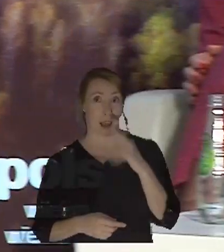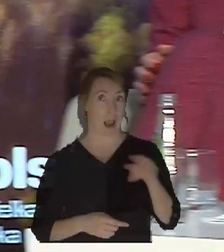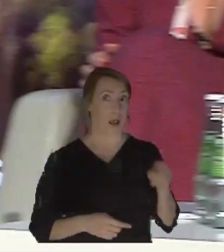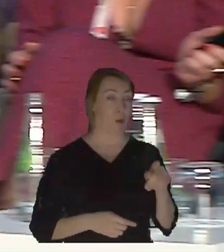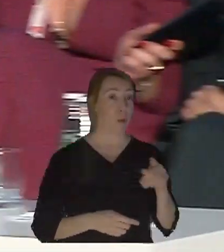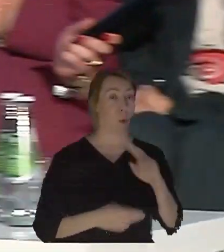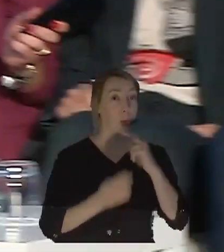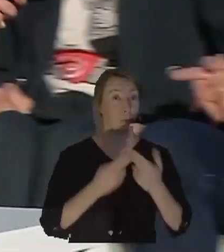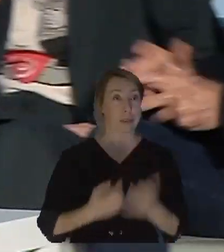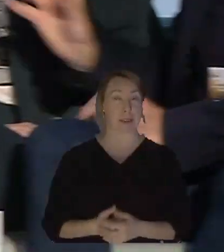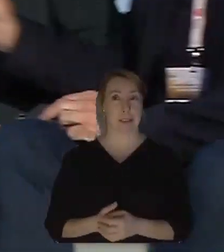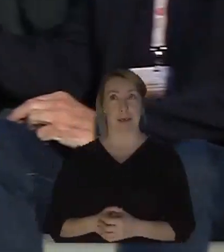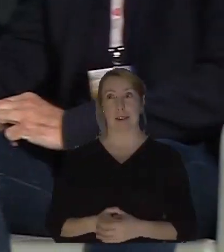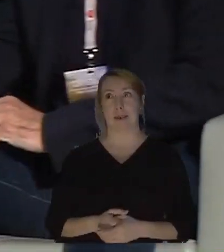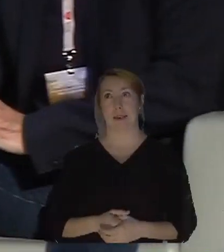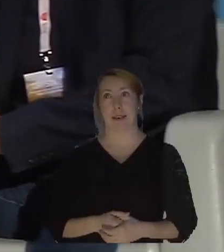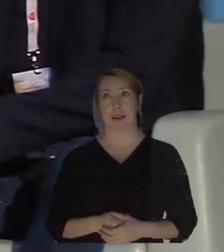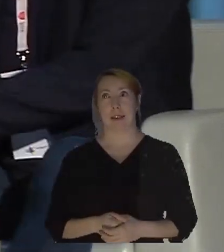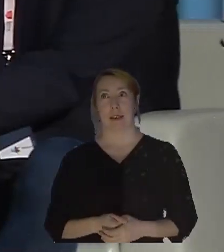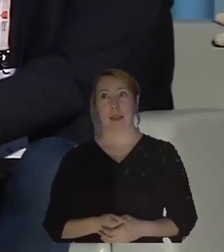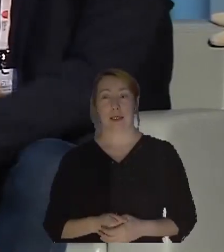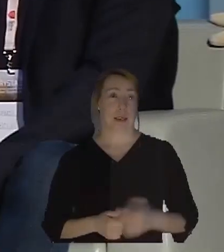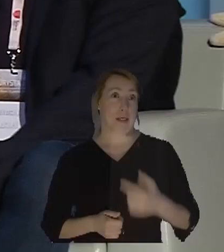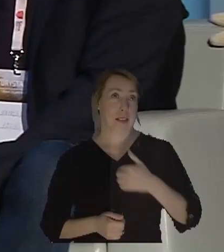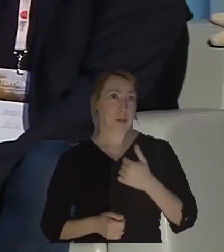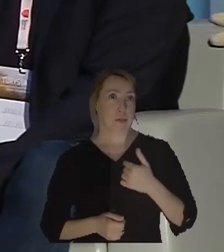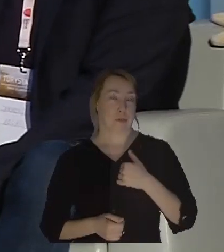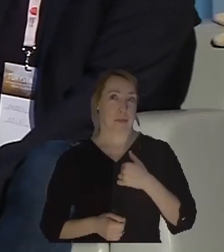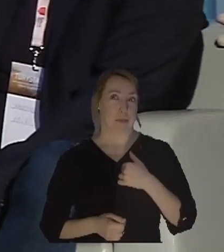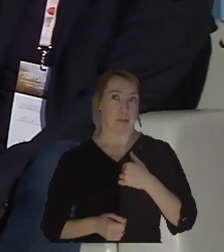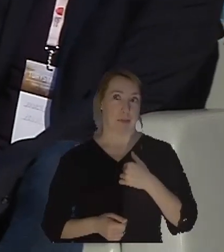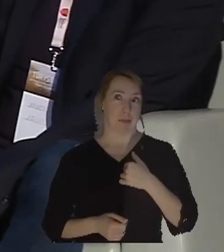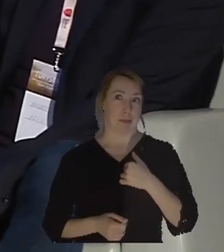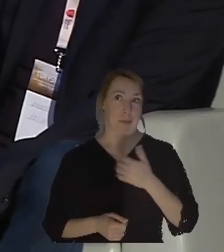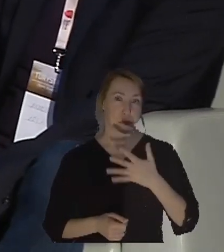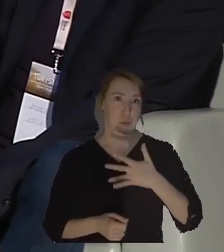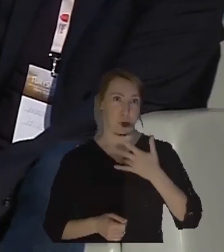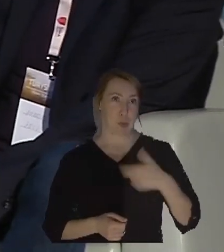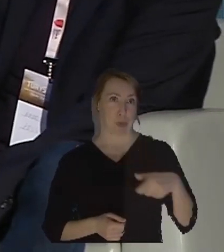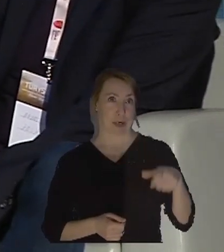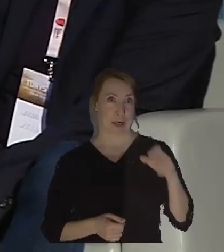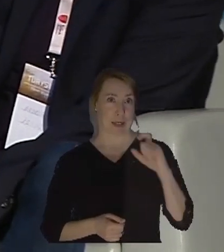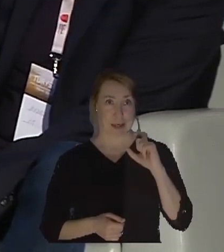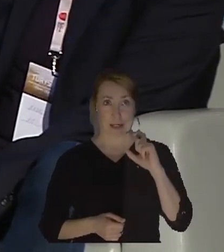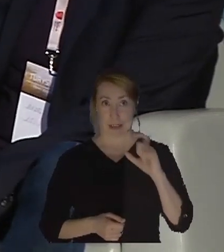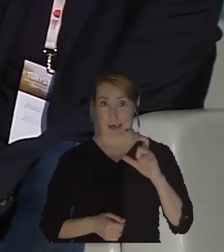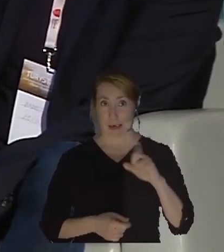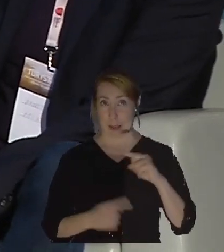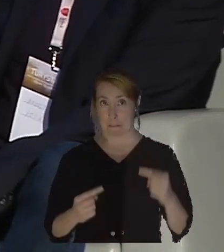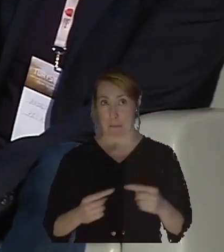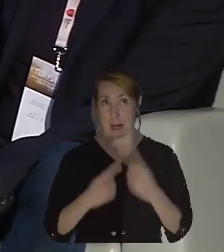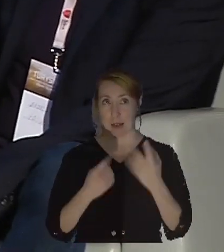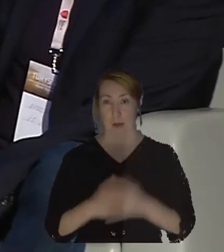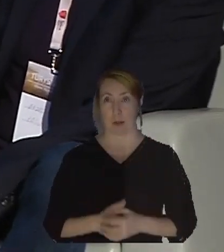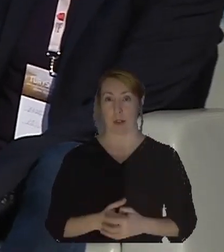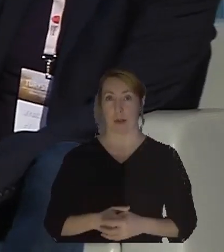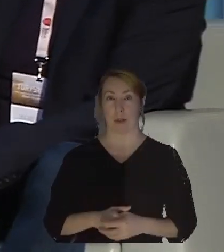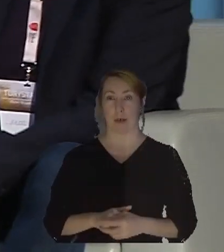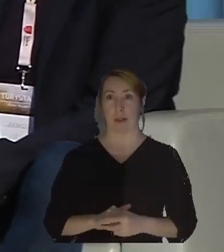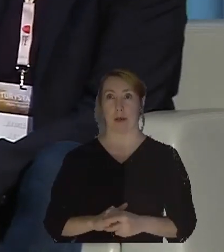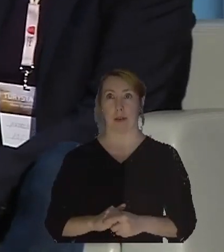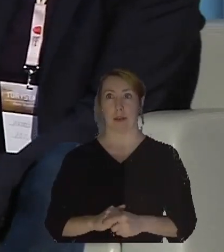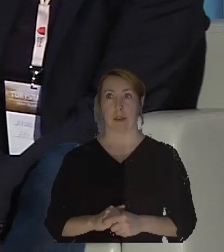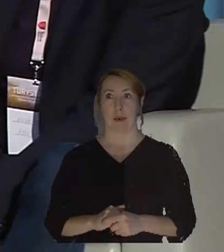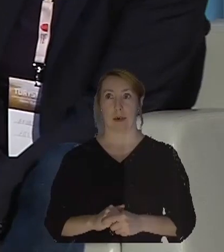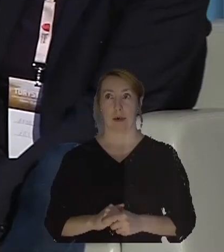odpowiedź? No tak, tak na C myślimy, że nam też to pasuje w tej chwili. Ale